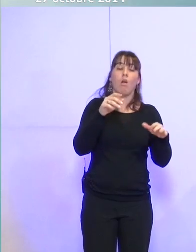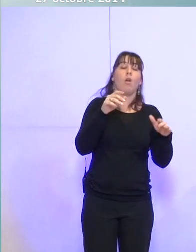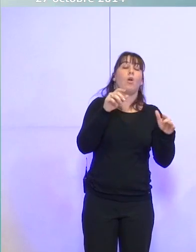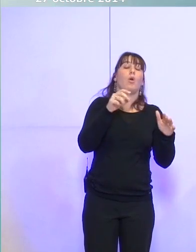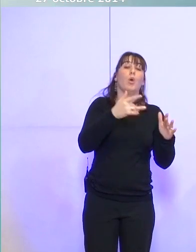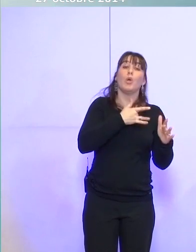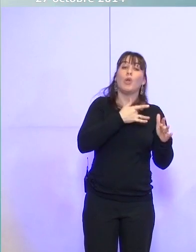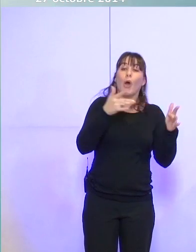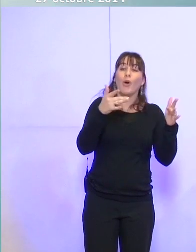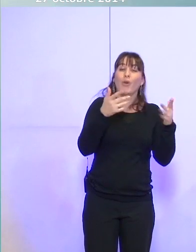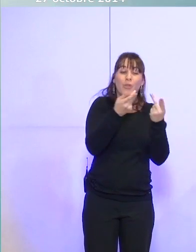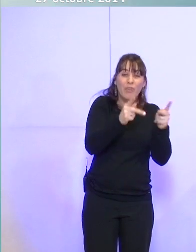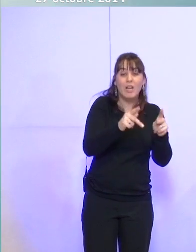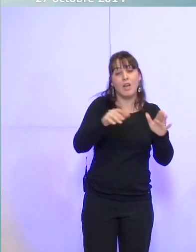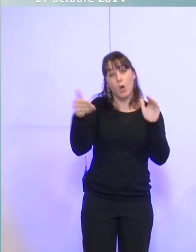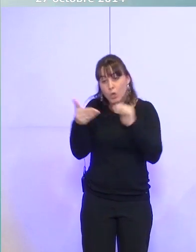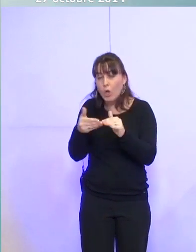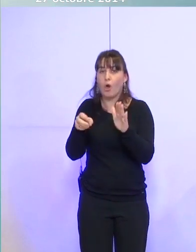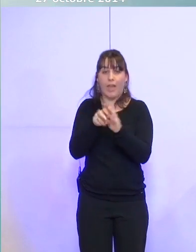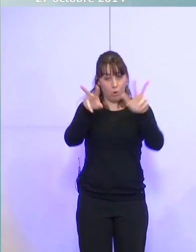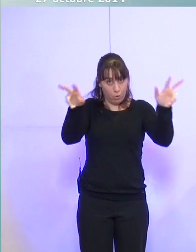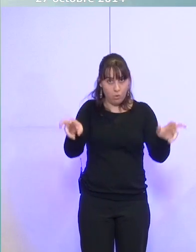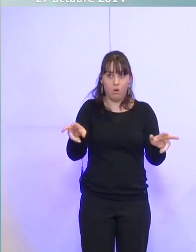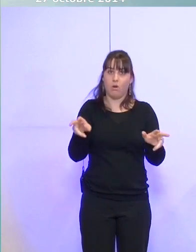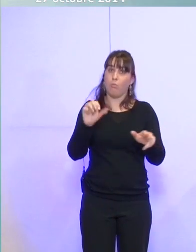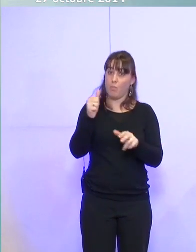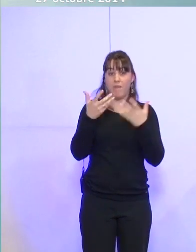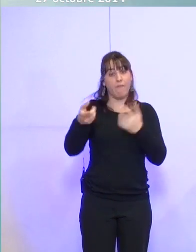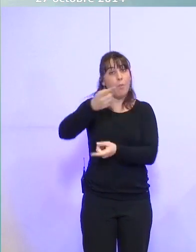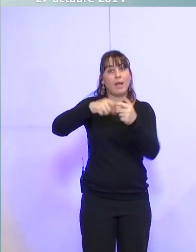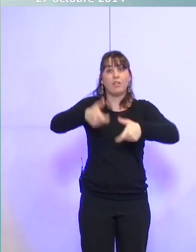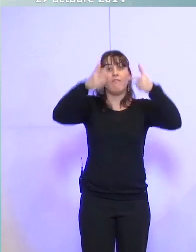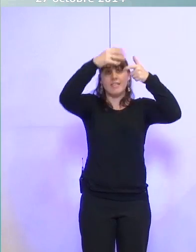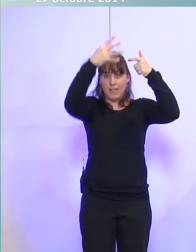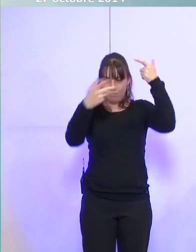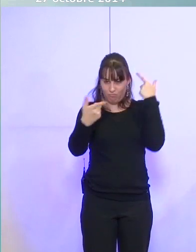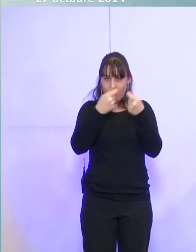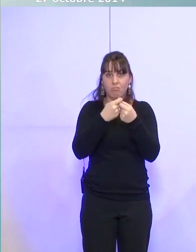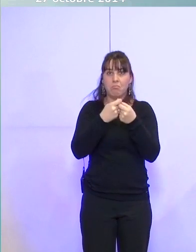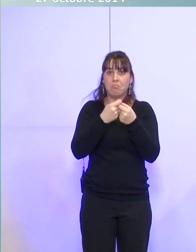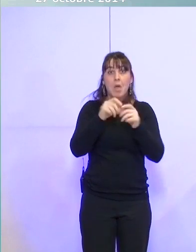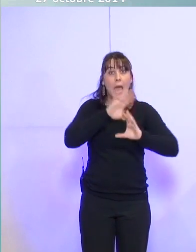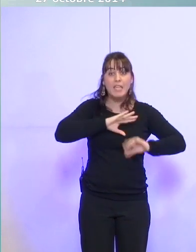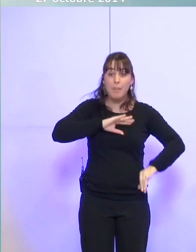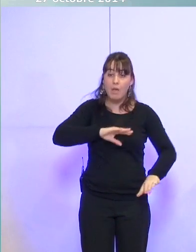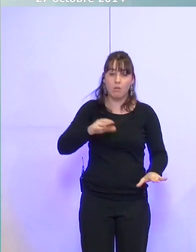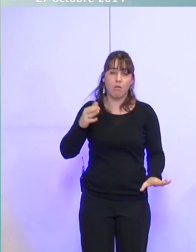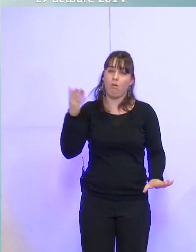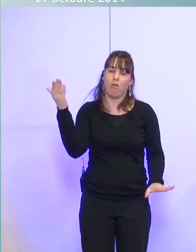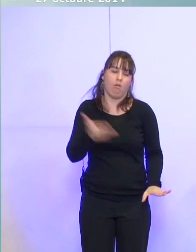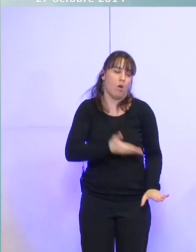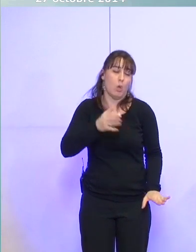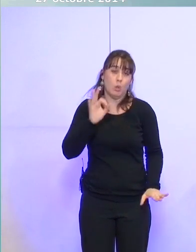d'agglo, d'inciter les riverains à végétaliser leur façade avec cette convention. Expérience qui s'est soldée par un cruel échec, puisque